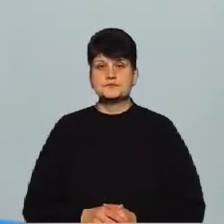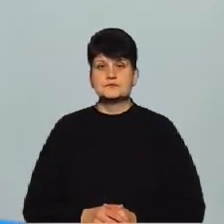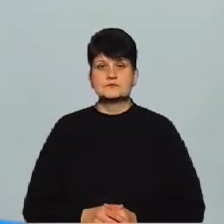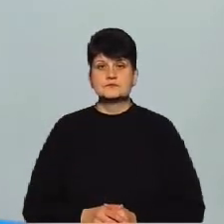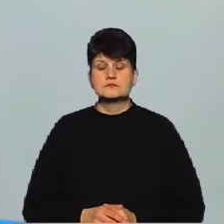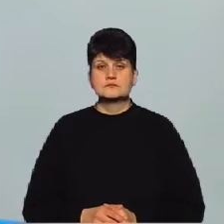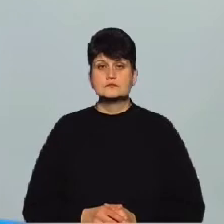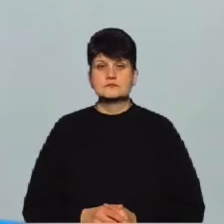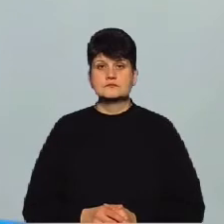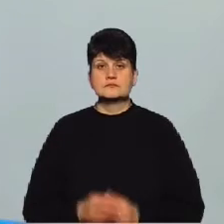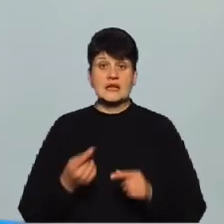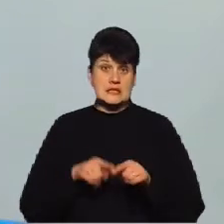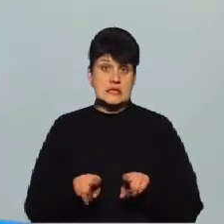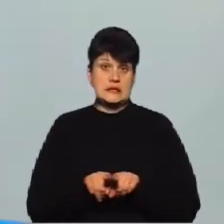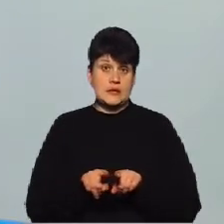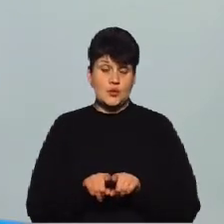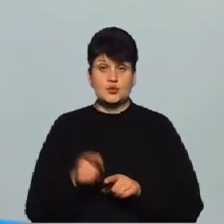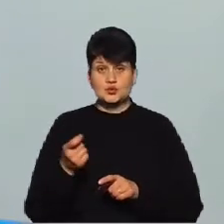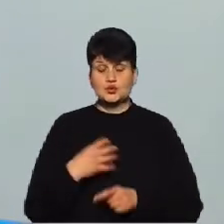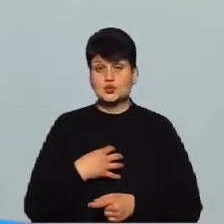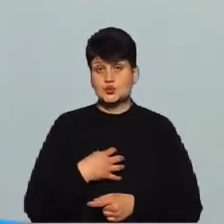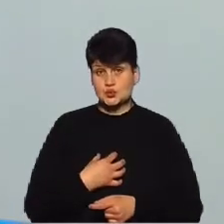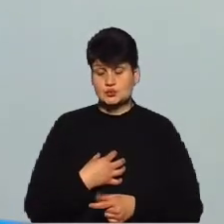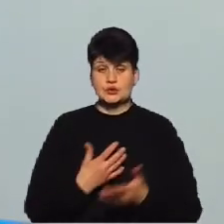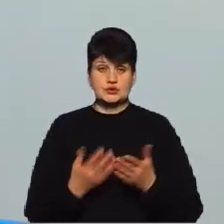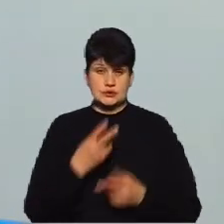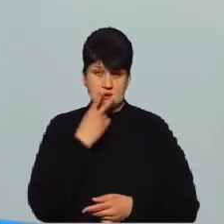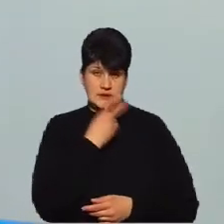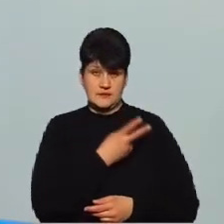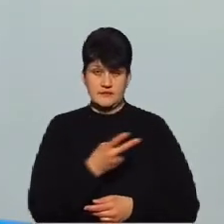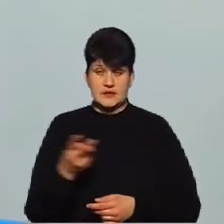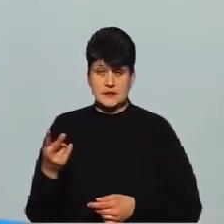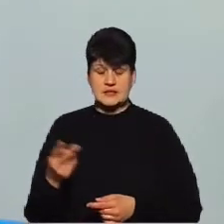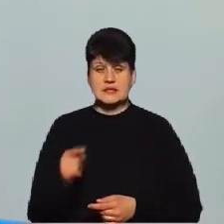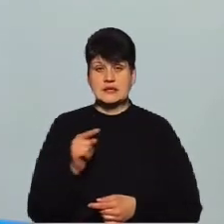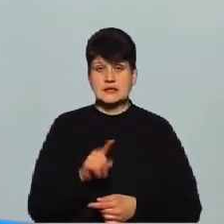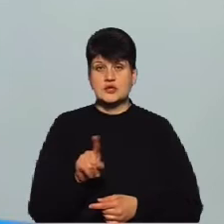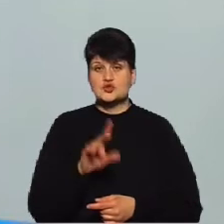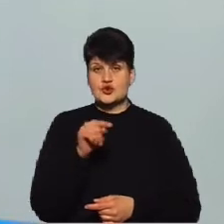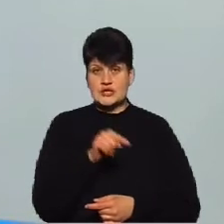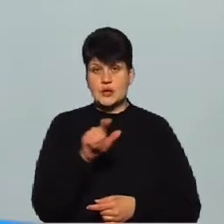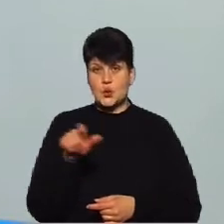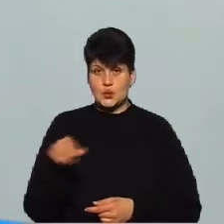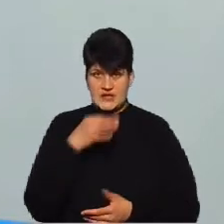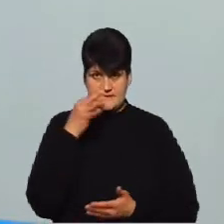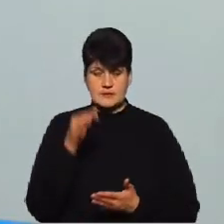І це також трохи сумно, якщо дивитися з огляду на те, що ці люди відповідають за безпеку